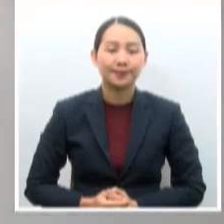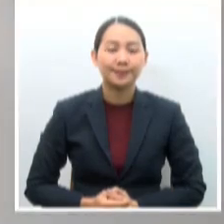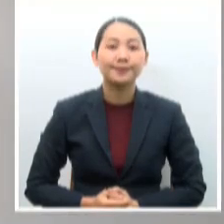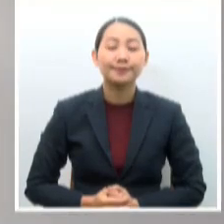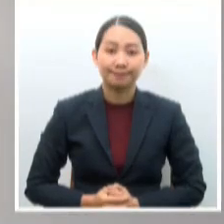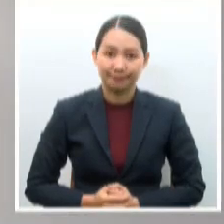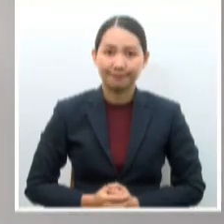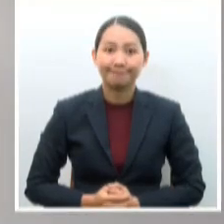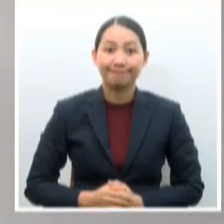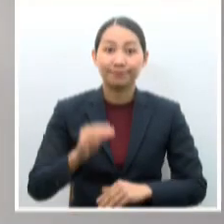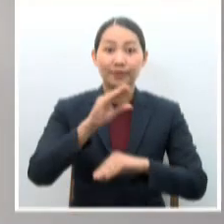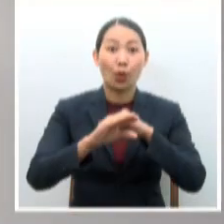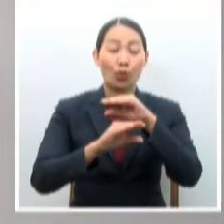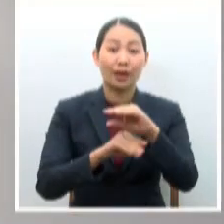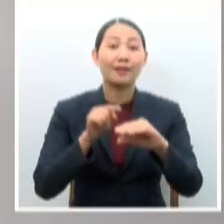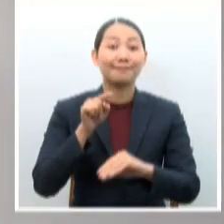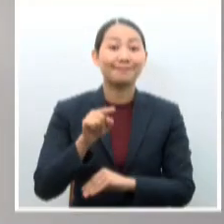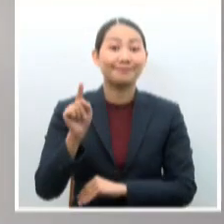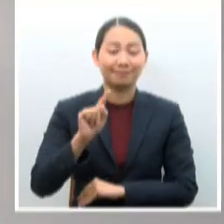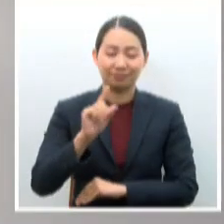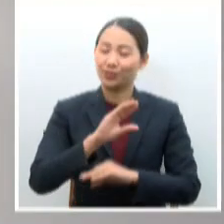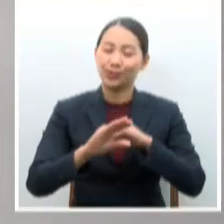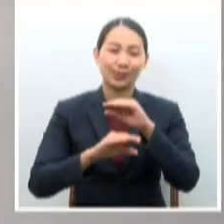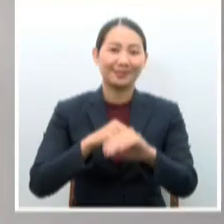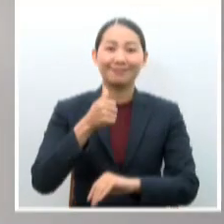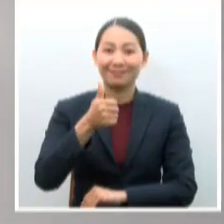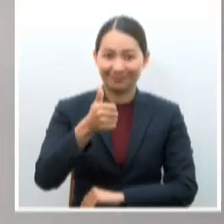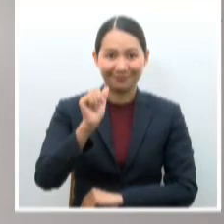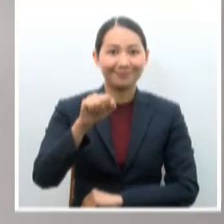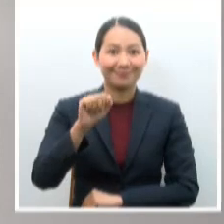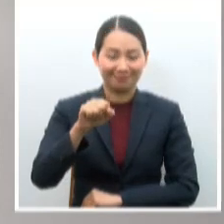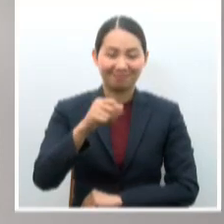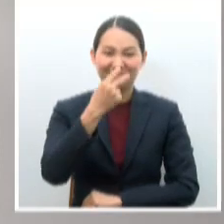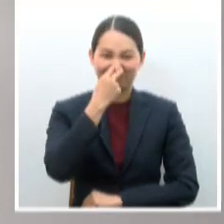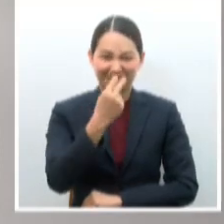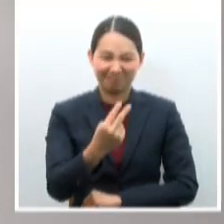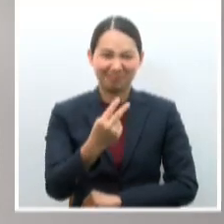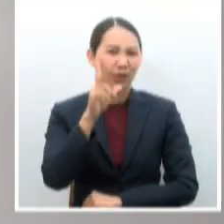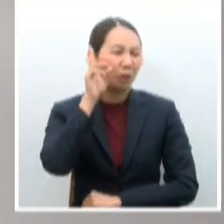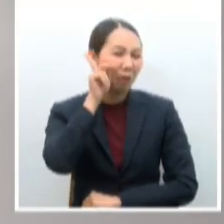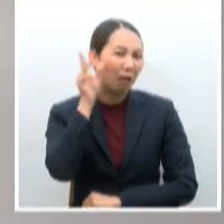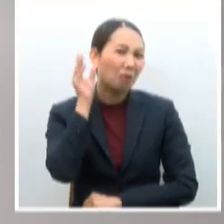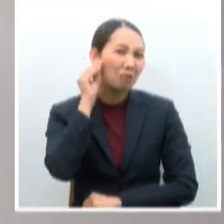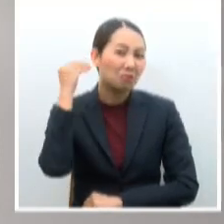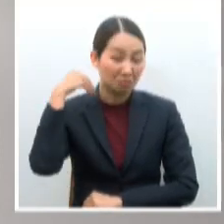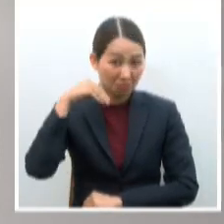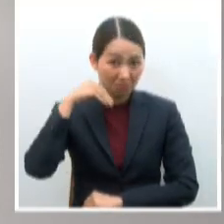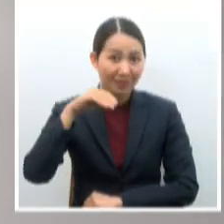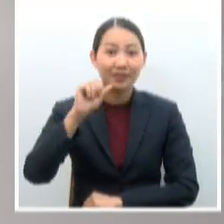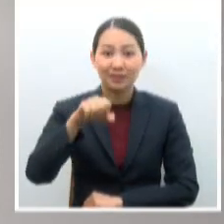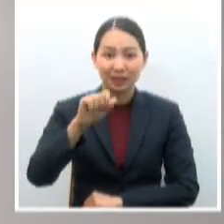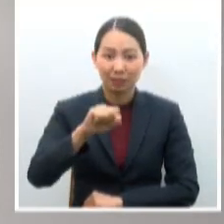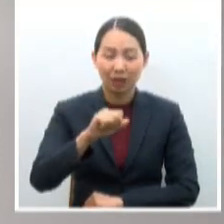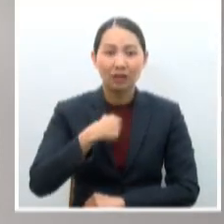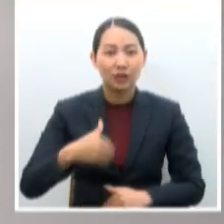ซึ่งถือได้ว่าโครงการนี้นะคะท่านผู้ชมคะเป็นโครงการที่ดีมากๆเลยเพราะว่าเราจะเห็นได้เลยนะคะกับข่าวสารในแต่ละวันกับข่าวการสูญเสียเนื่อง